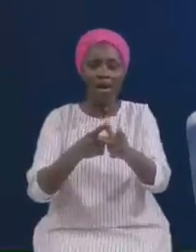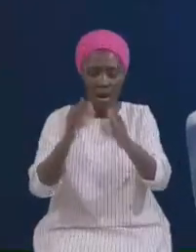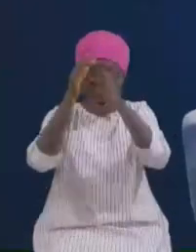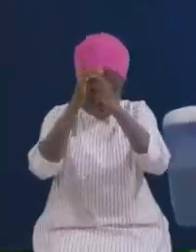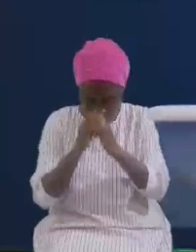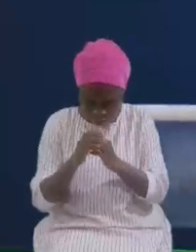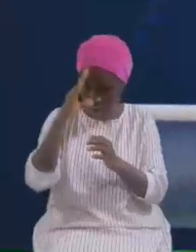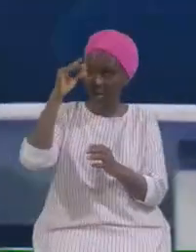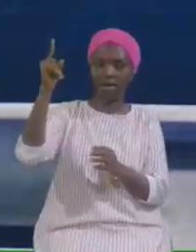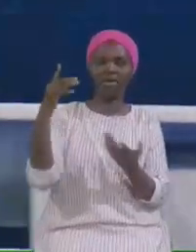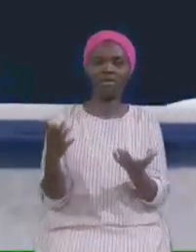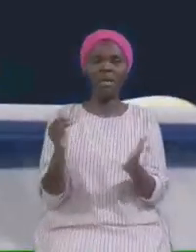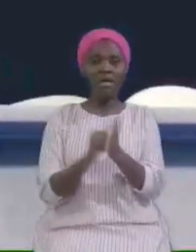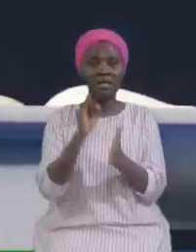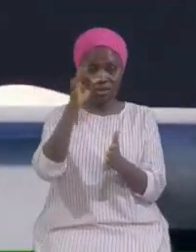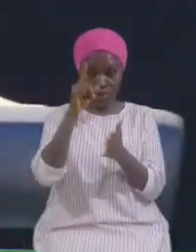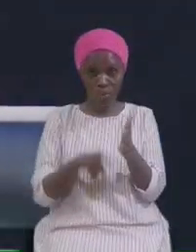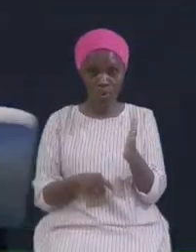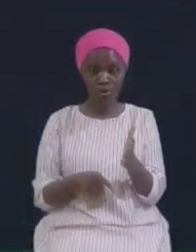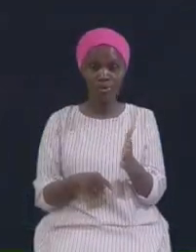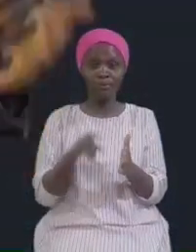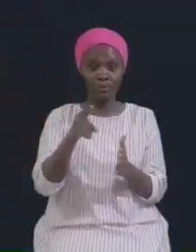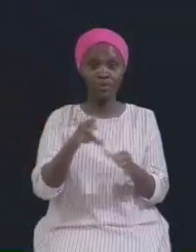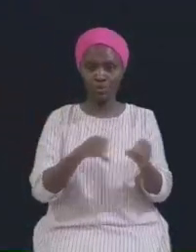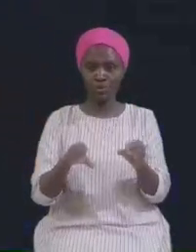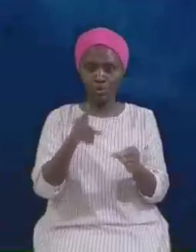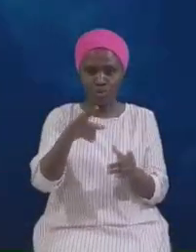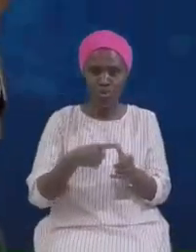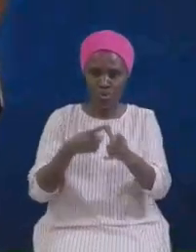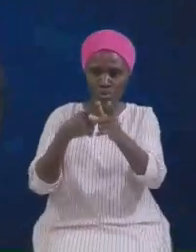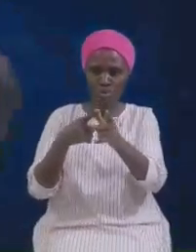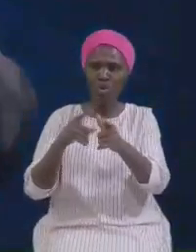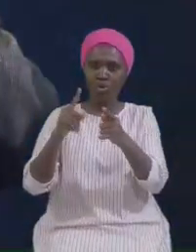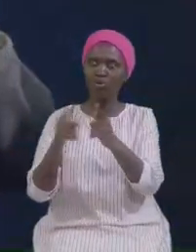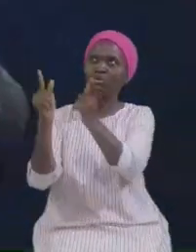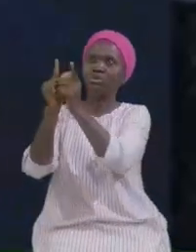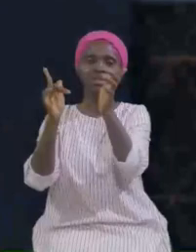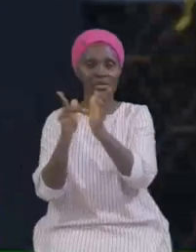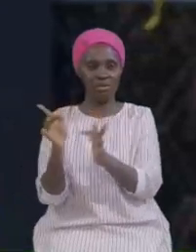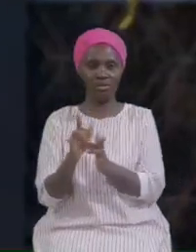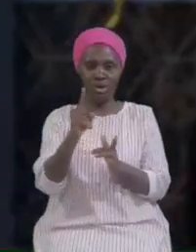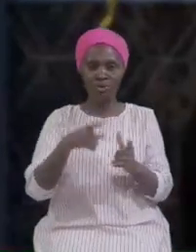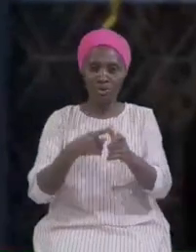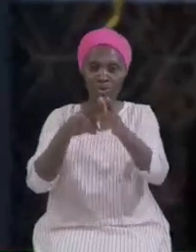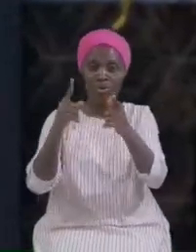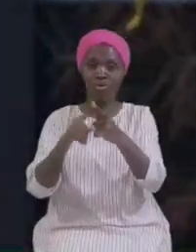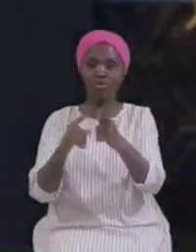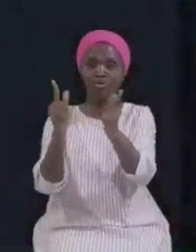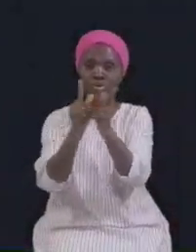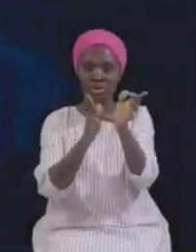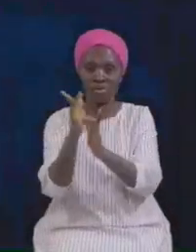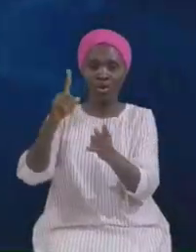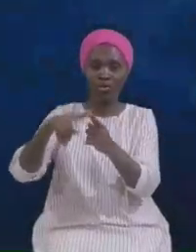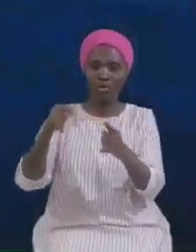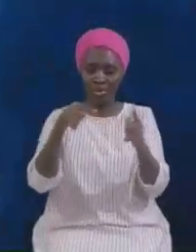lui. C'est tout ce que tu dois faire. Tu dois courir dans la direction de Jésus. Tu dois courir au pied de Jésus.